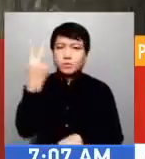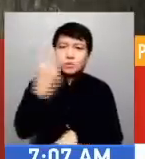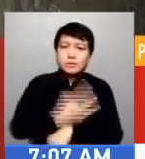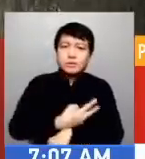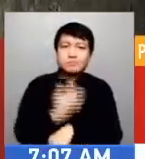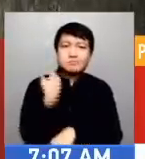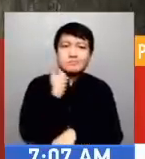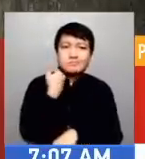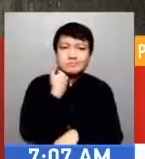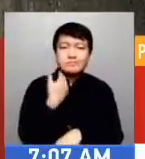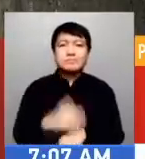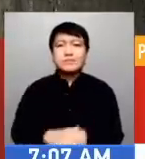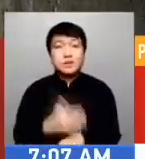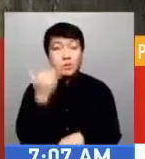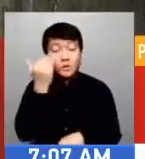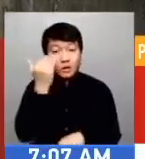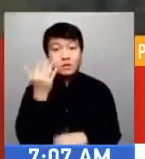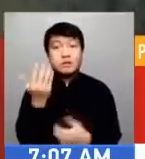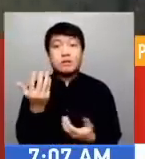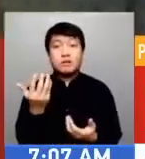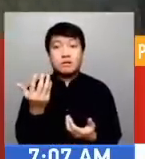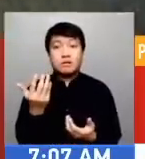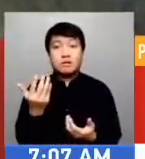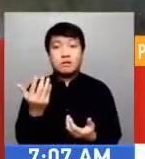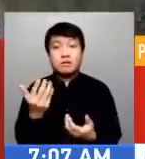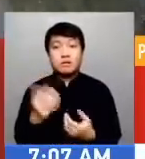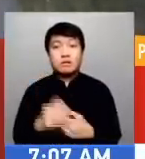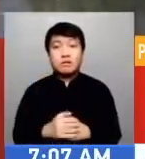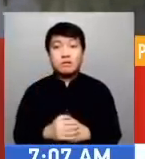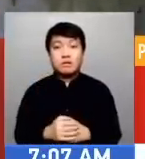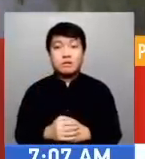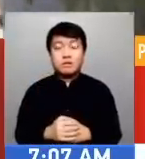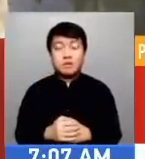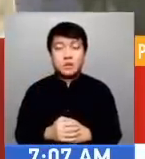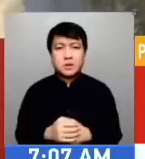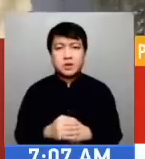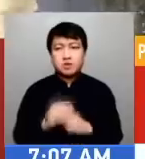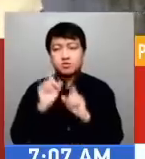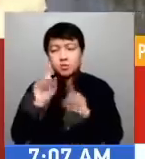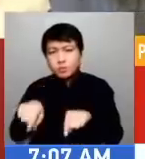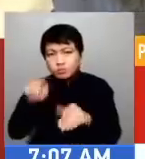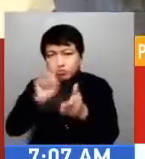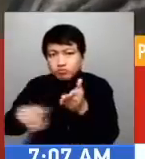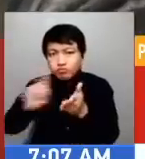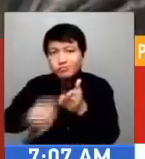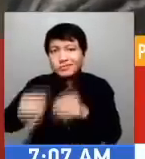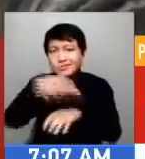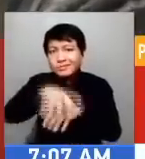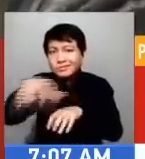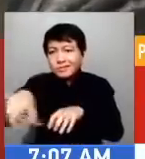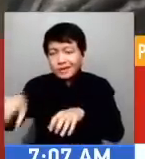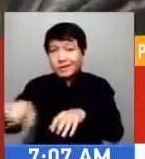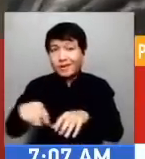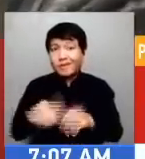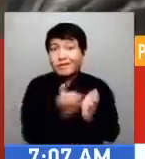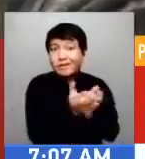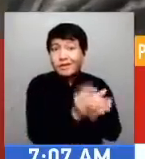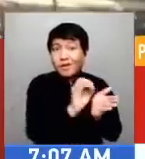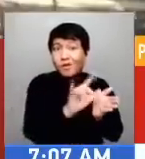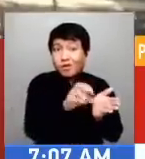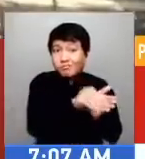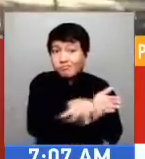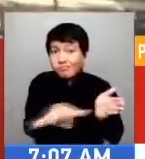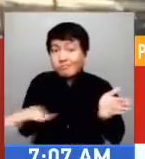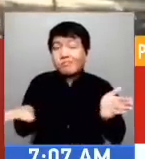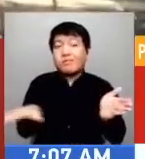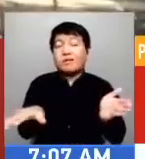kakapunta ko at kakabisit dun sa mga lugar na kung saan may oil spill, no, yung matindi lalo yung oil spill. Pero